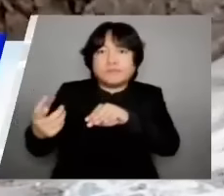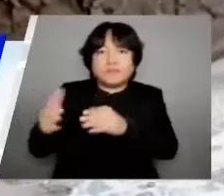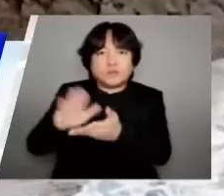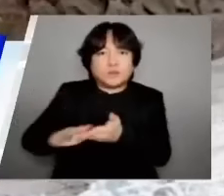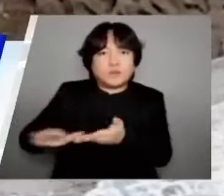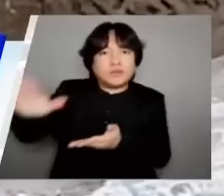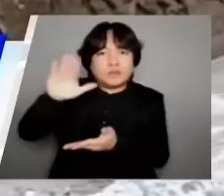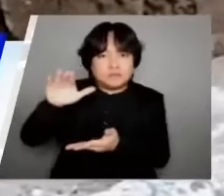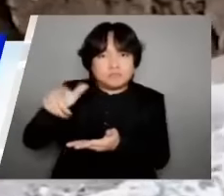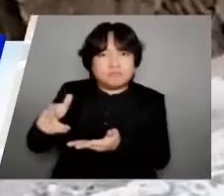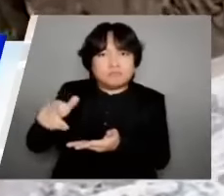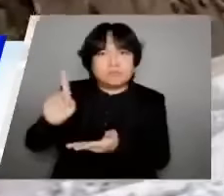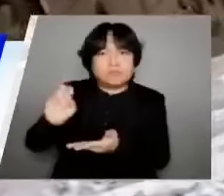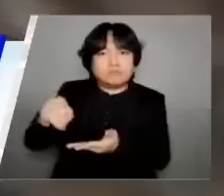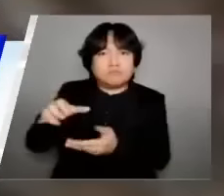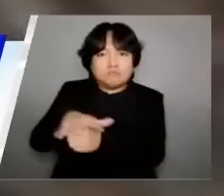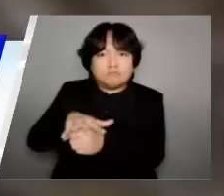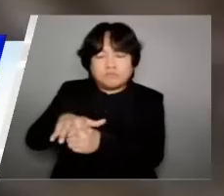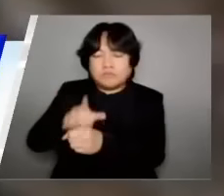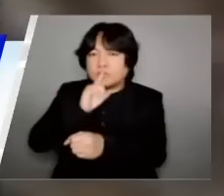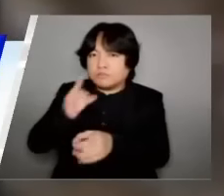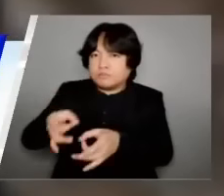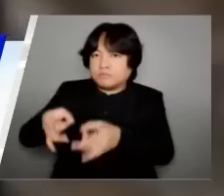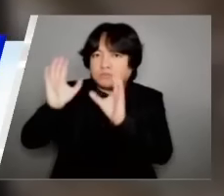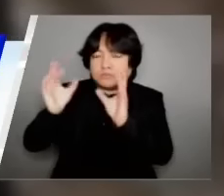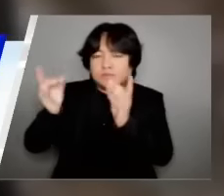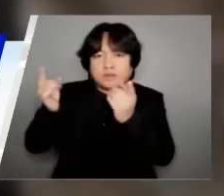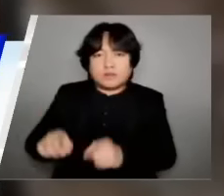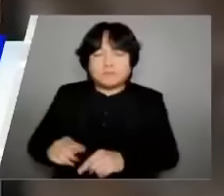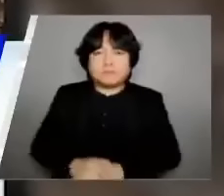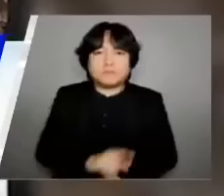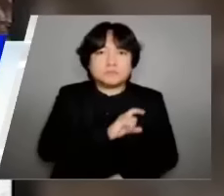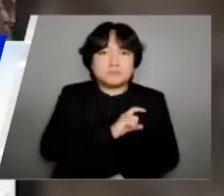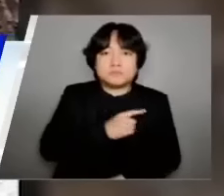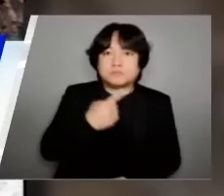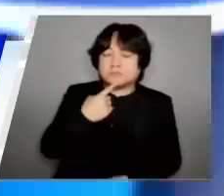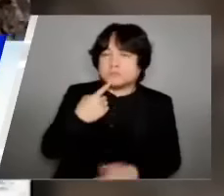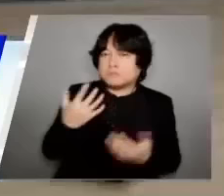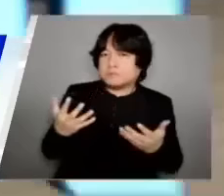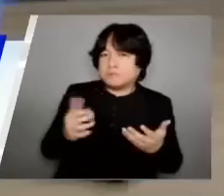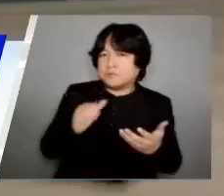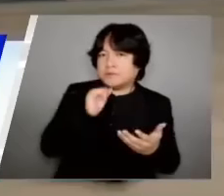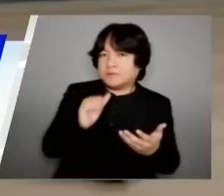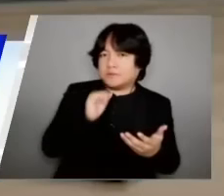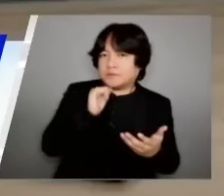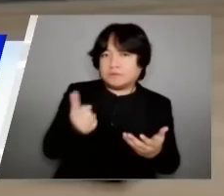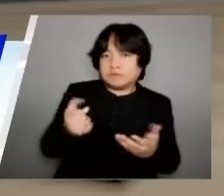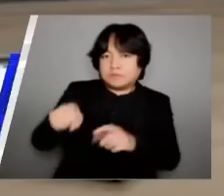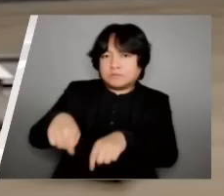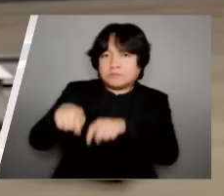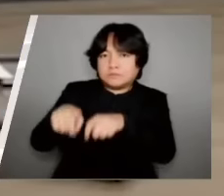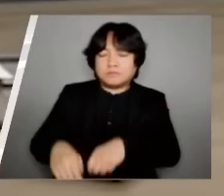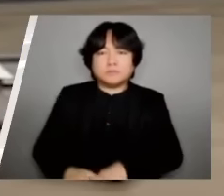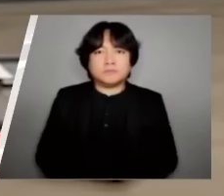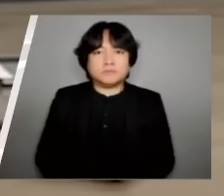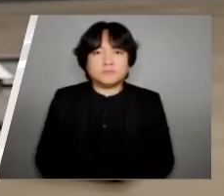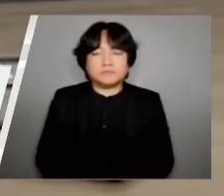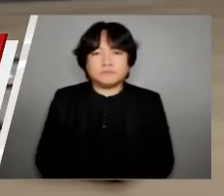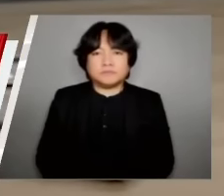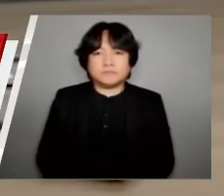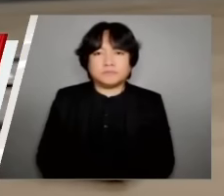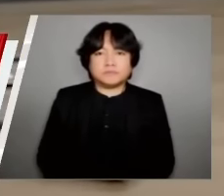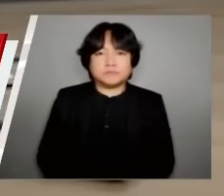ang gusali. Pinabulaanan ng PNP ang sinasabing paghukay sa compound. About sa digging na yan, allegation